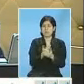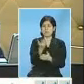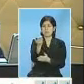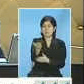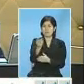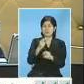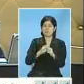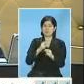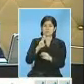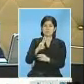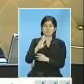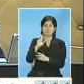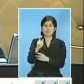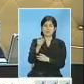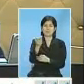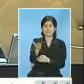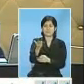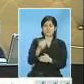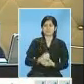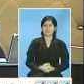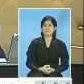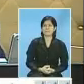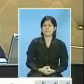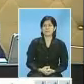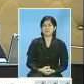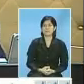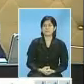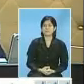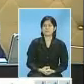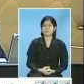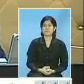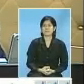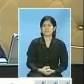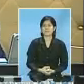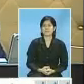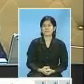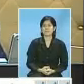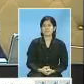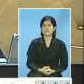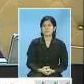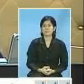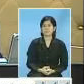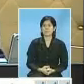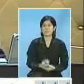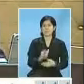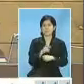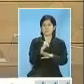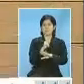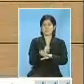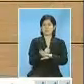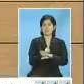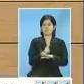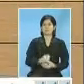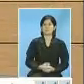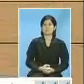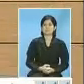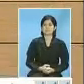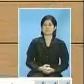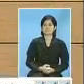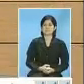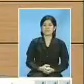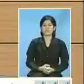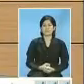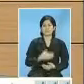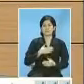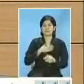ก่อนเดี๋ยวคุณหมอทีหลังนะทีละท่านเชิญเชิญเชิญ ท่านประธานที่เคารพผม